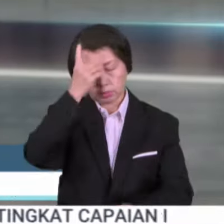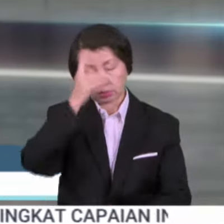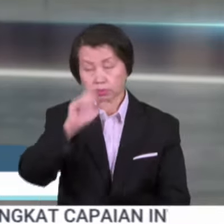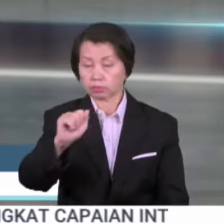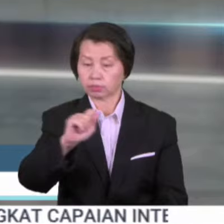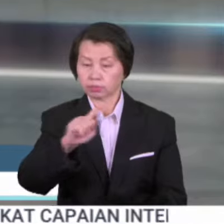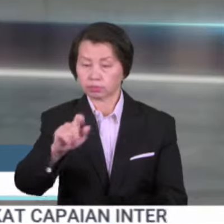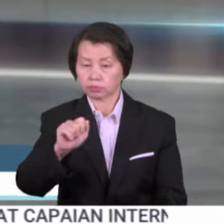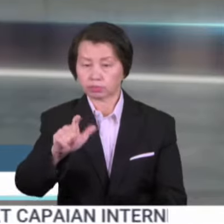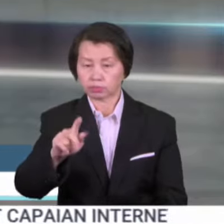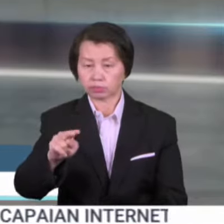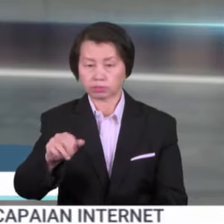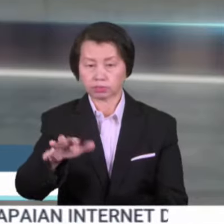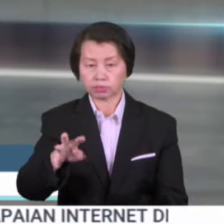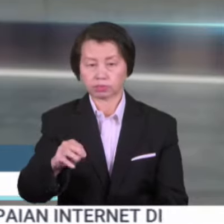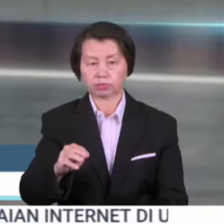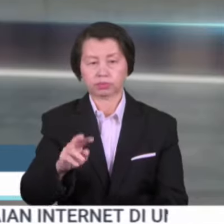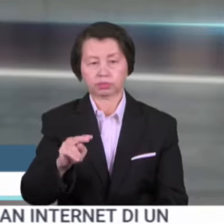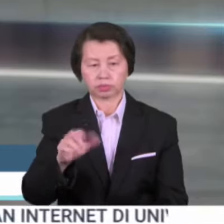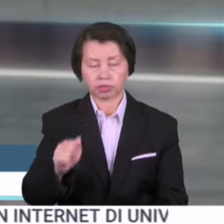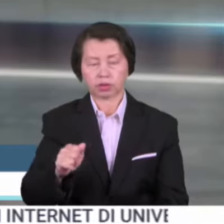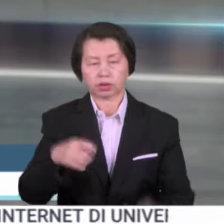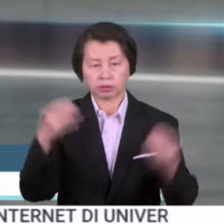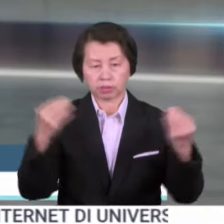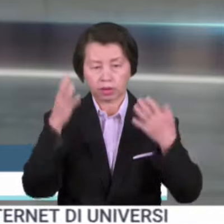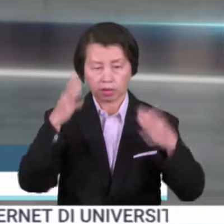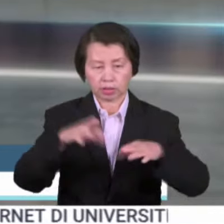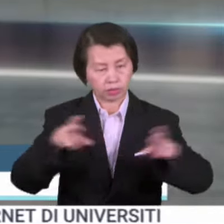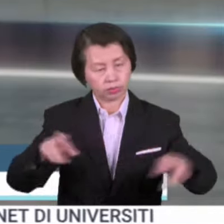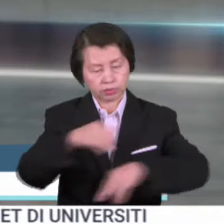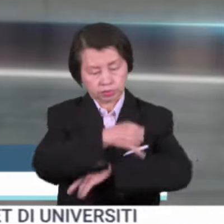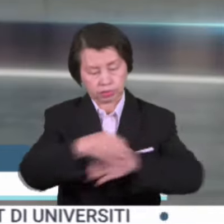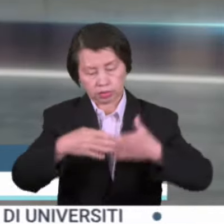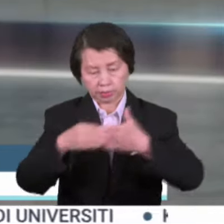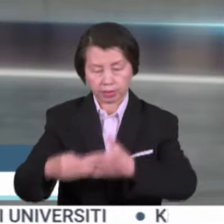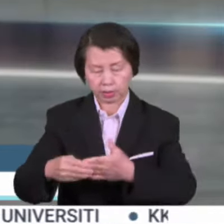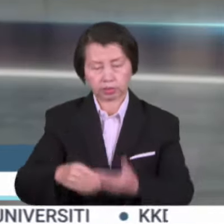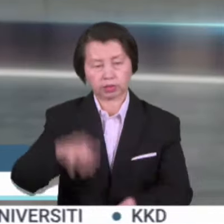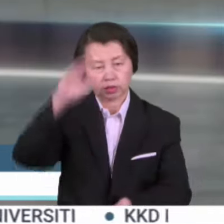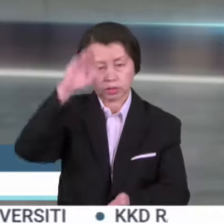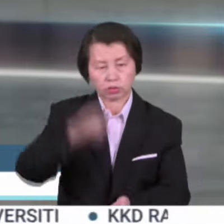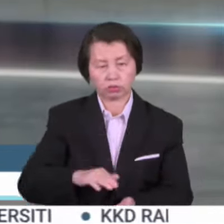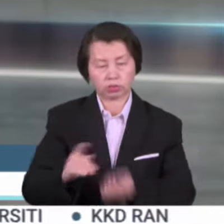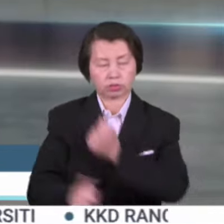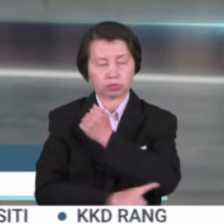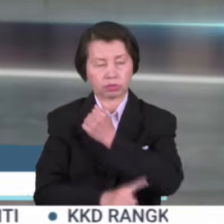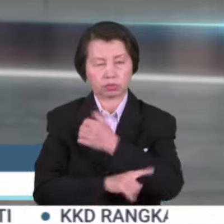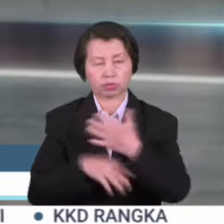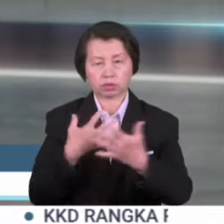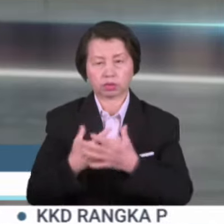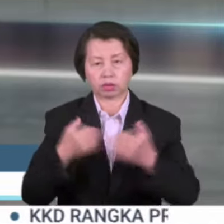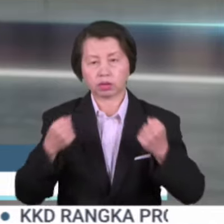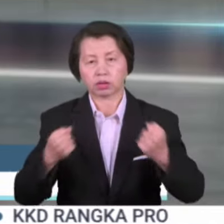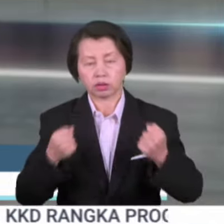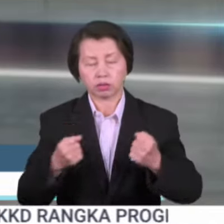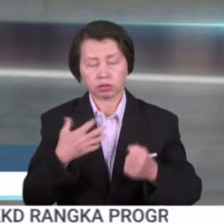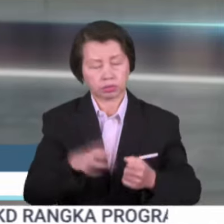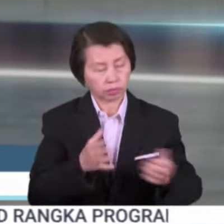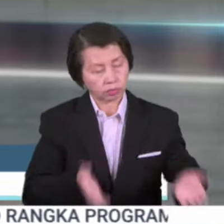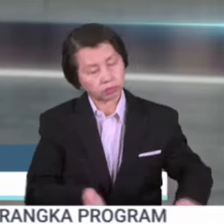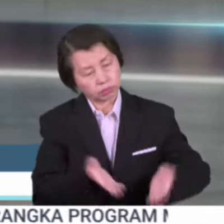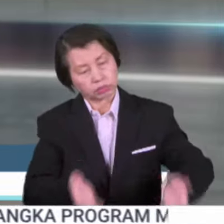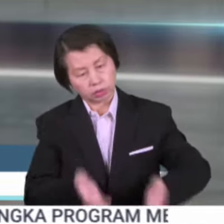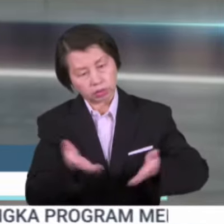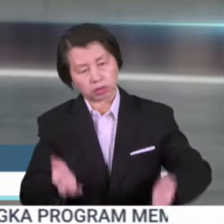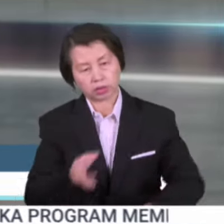srina akan menyediakan garis panduan serta pengurangan hukuman penjara dan menggalakkan hukuman